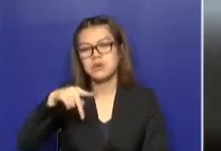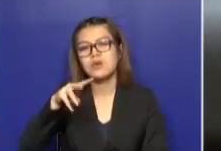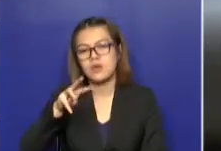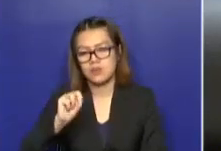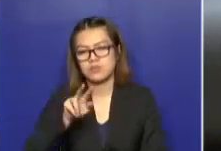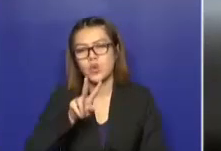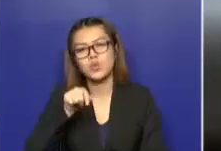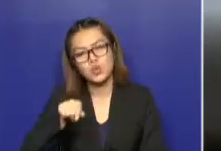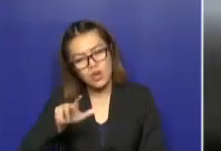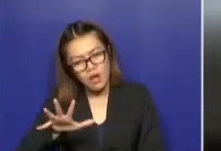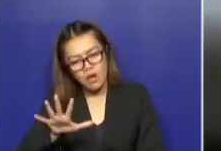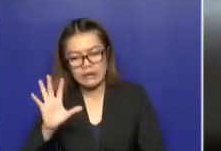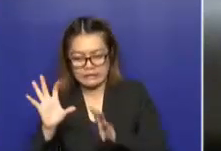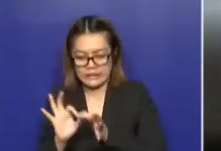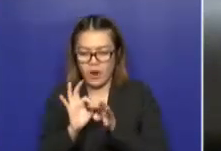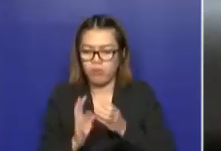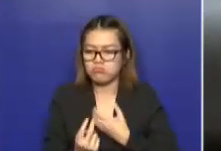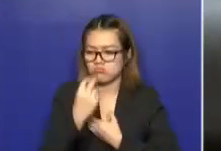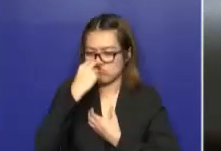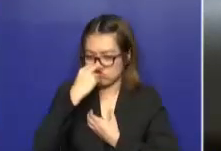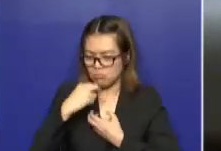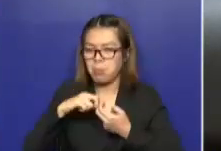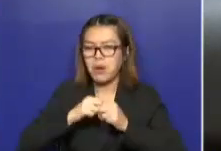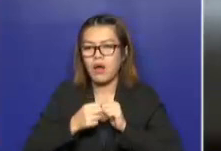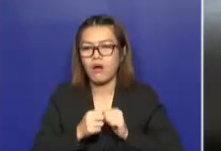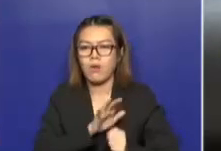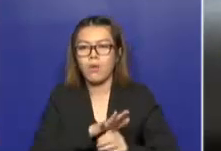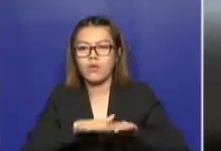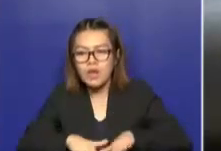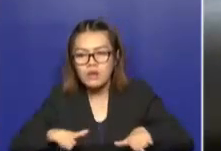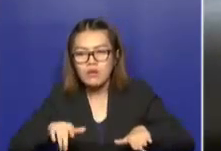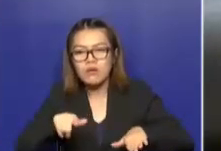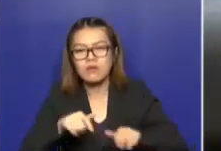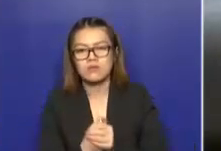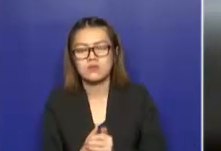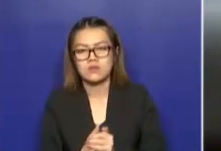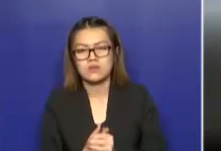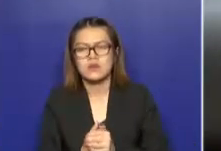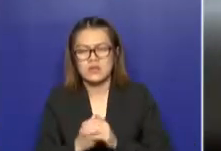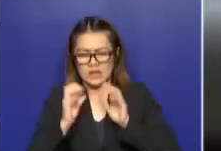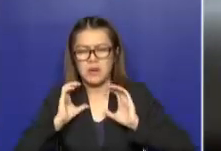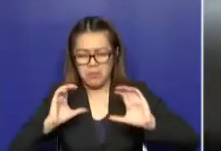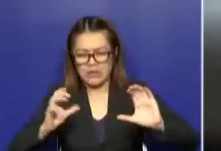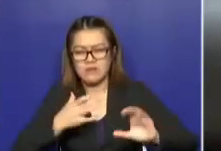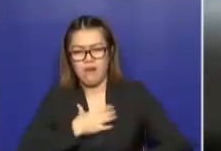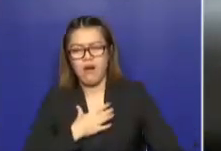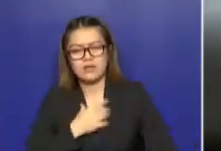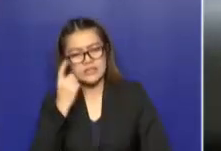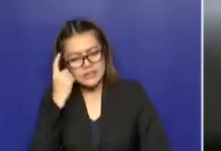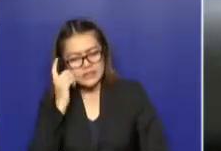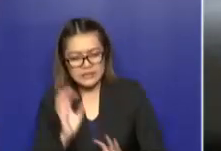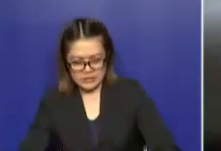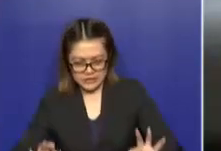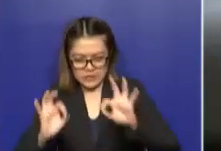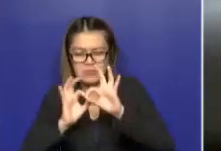ะเกี่ยวไม่มากก็น้อยผมก็อยากบอกตรงนี้ครับว่าอยากให้รัฐบาลสนใจเรื่องนี้มากๆนะครับเพราะว่ามัน